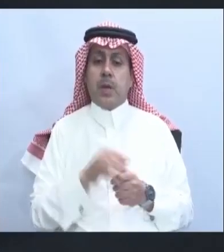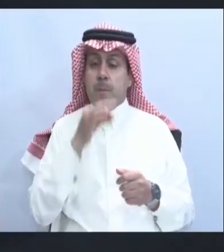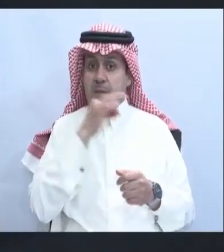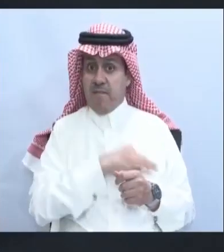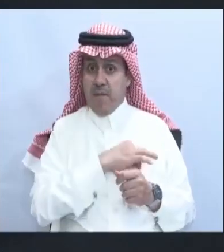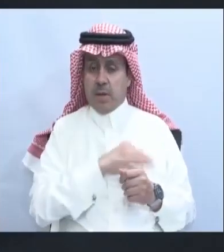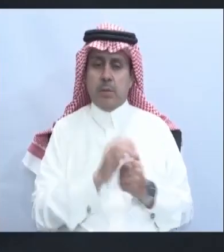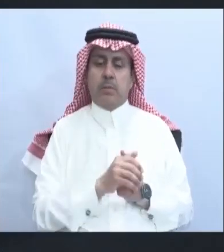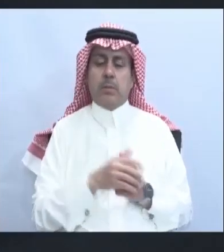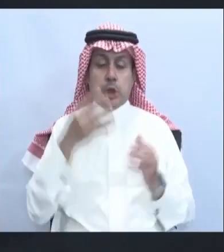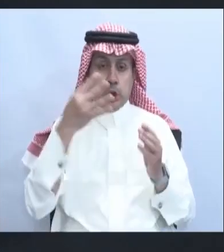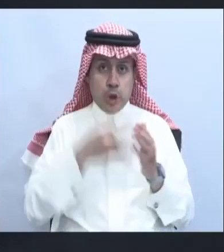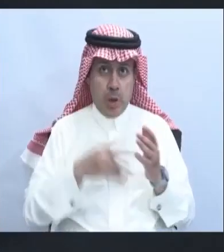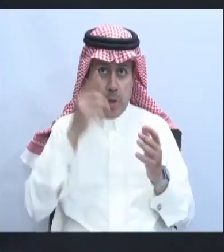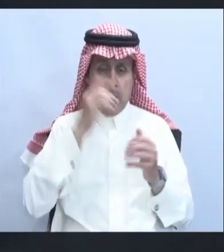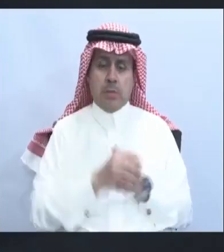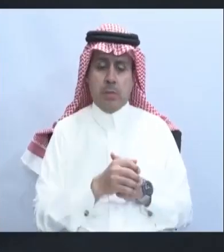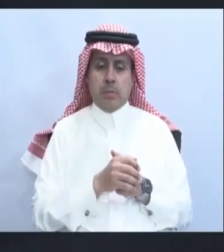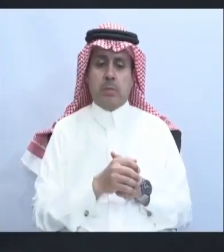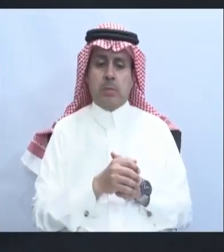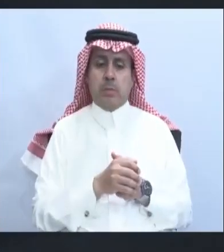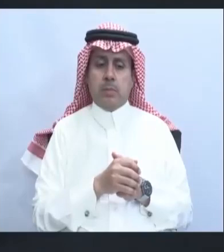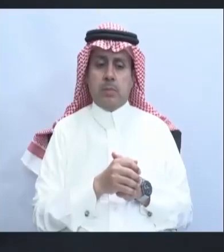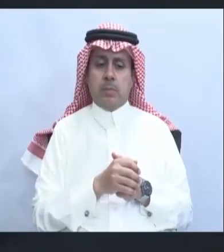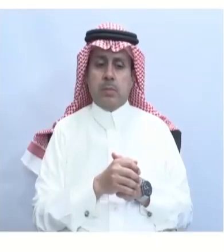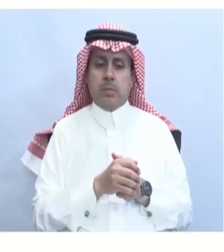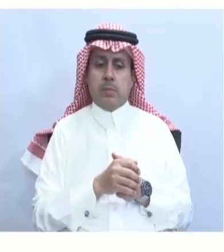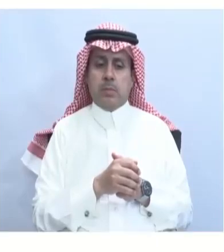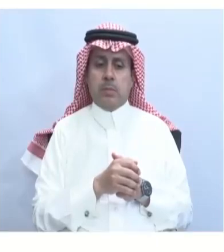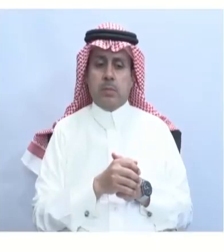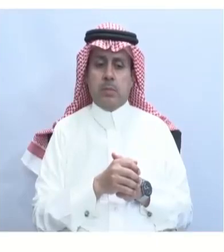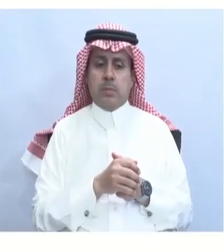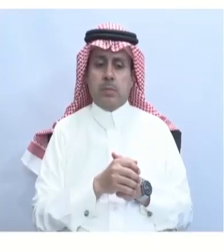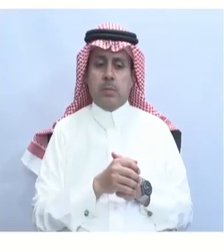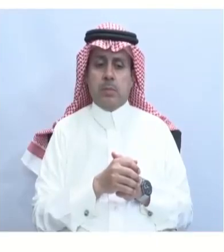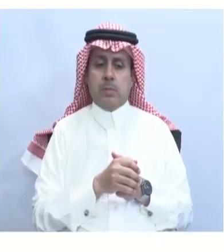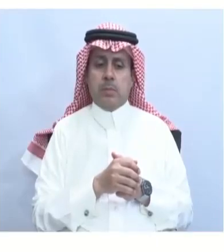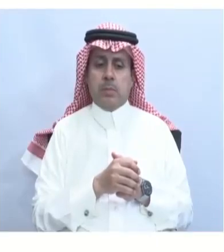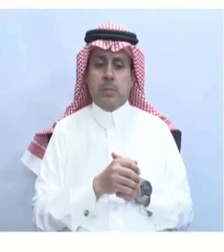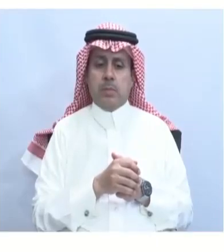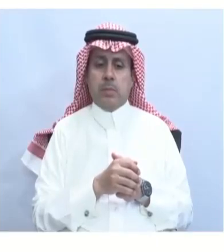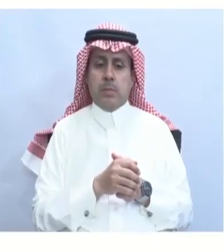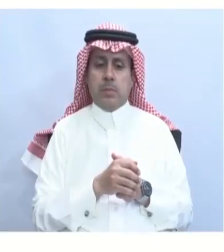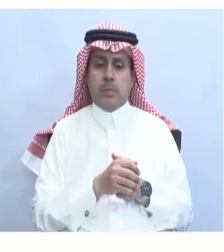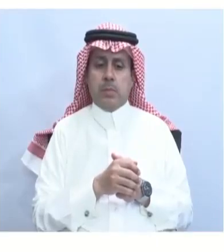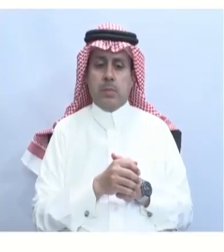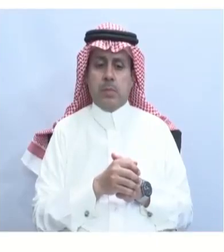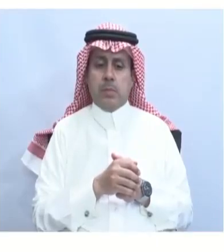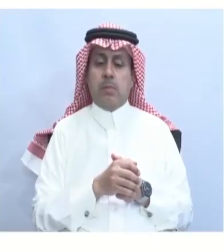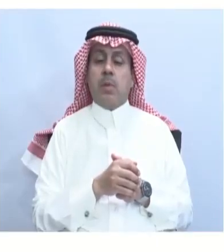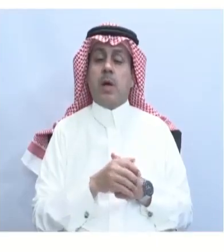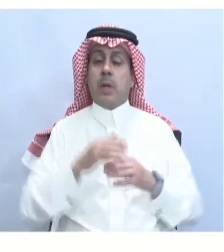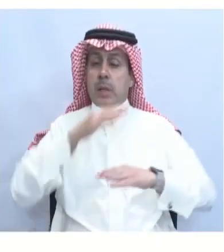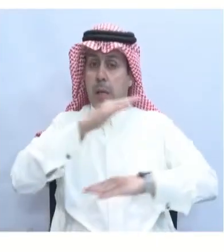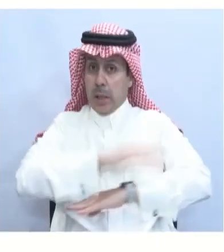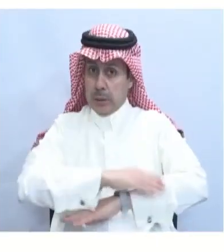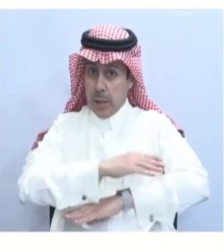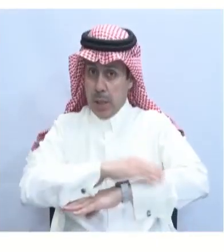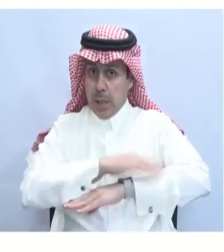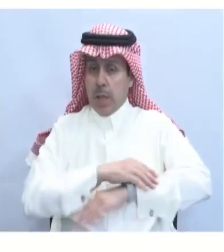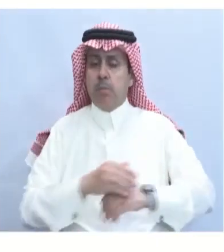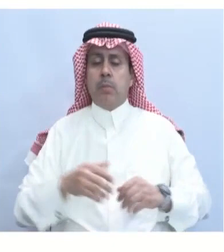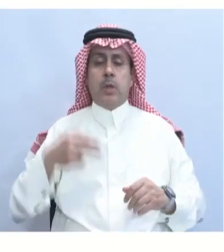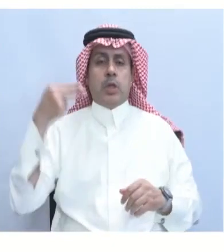شرع الله سبحانه وتعالى هذه العداد ايها الطلاب والطالبات ايضا احترام العشره من الحكم